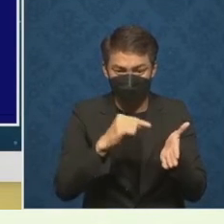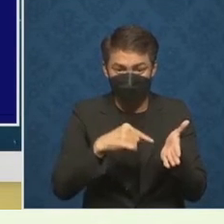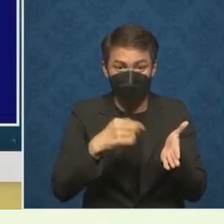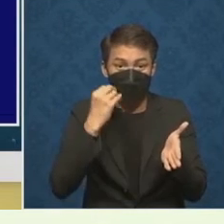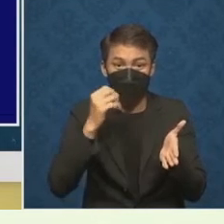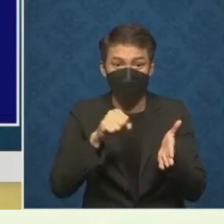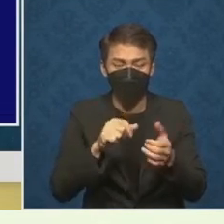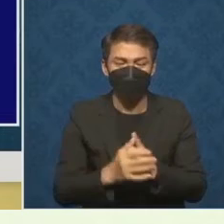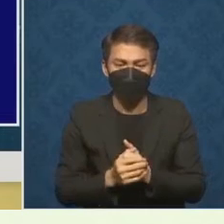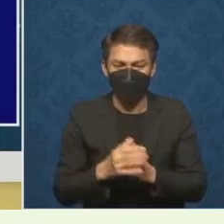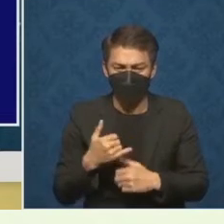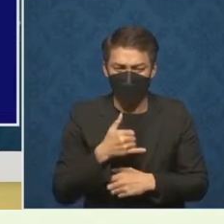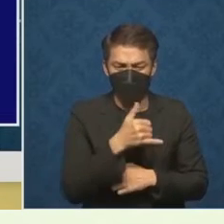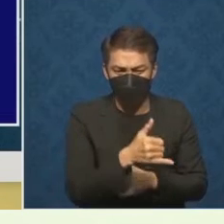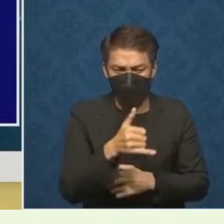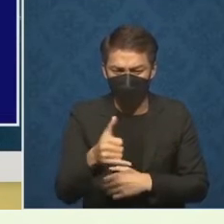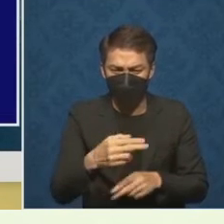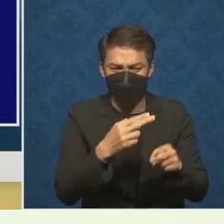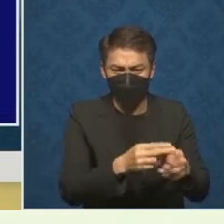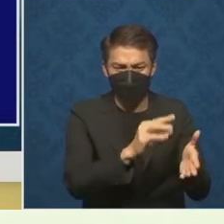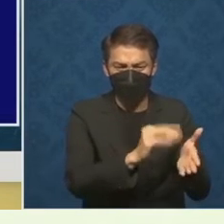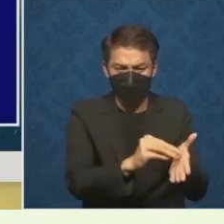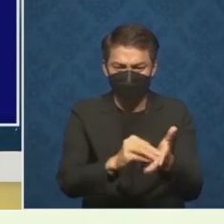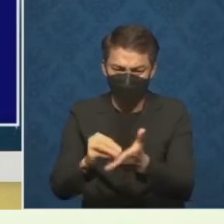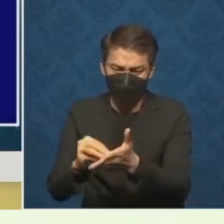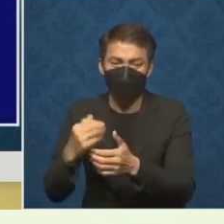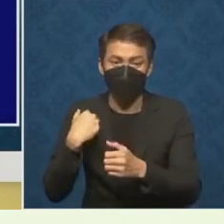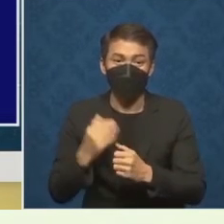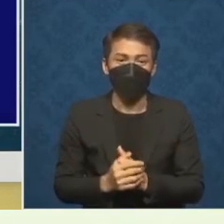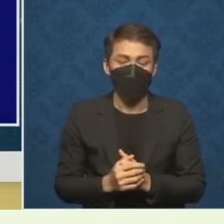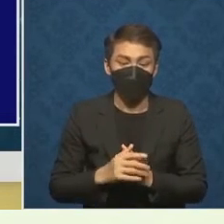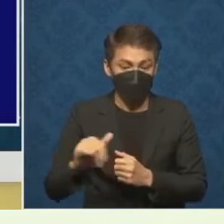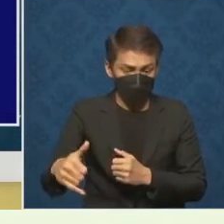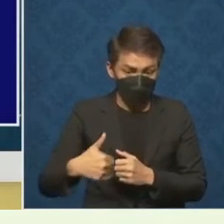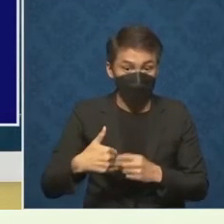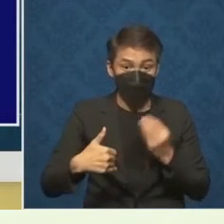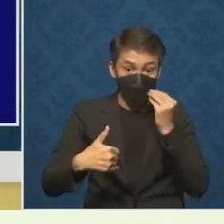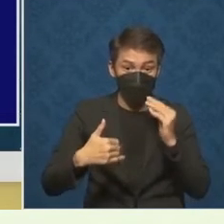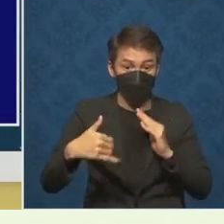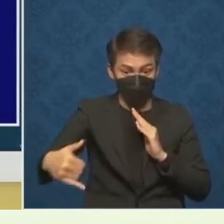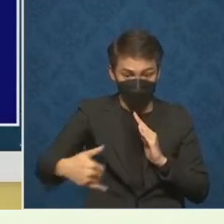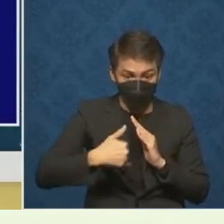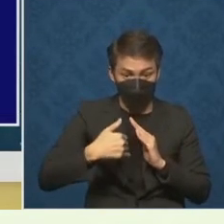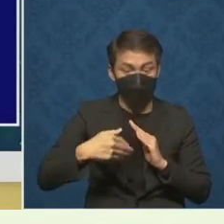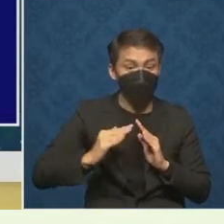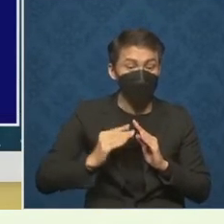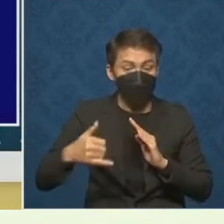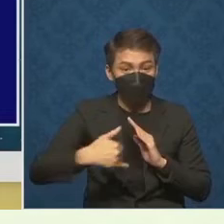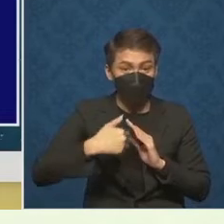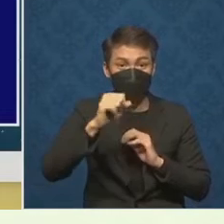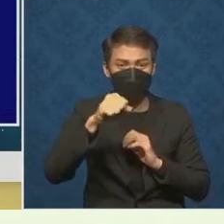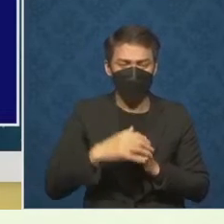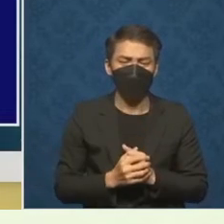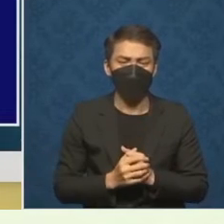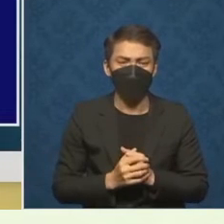ตามบ้านตามที่อยู ่เขามาเดินถึงบ้านเลยเหรอ เขามีคน